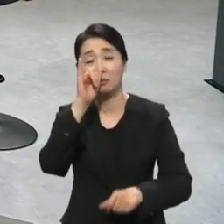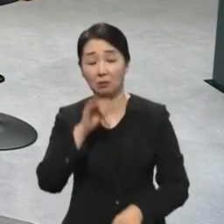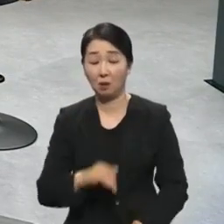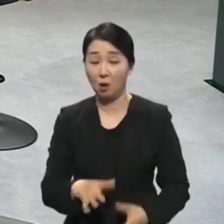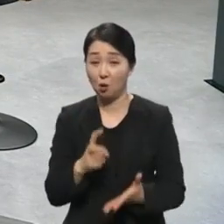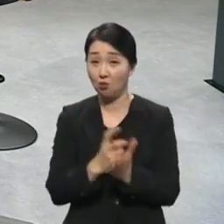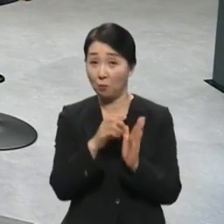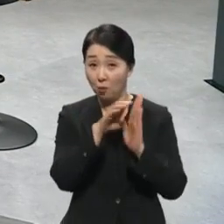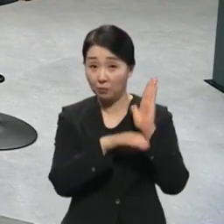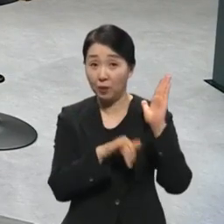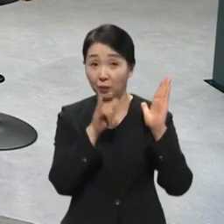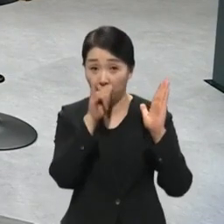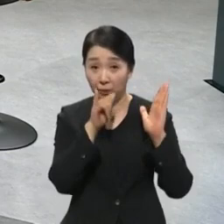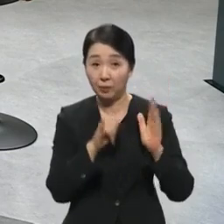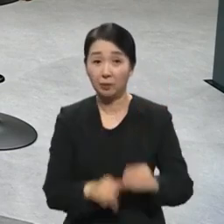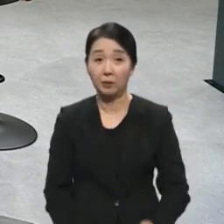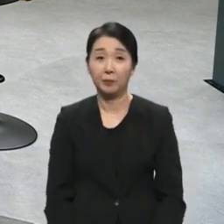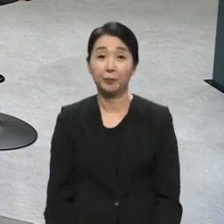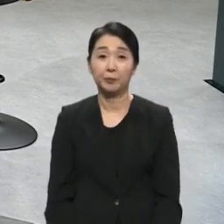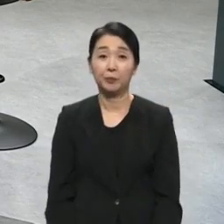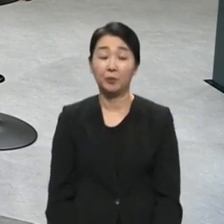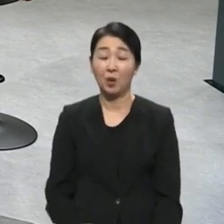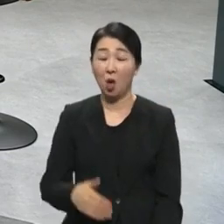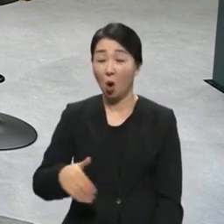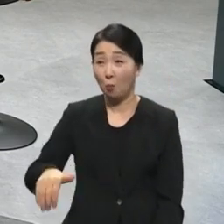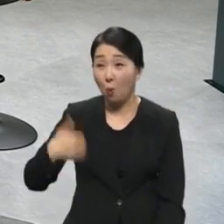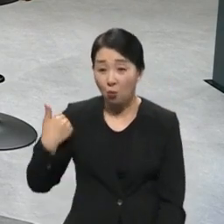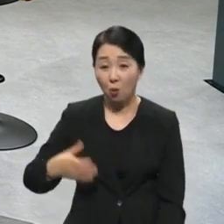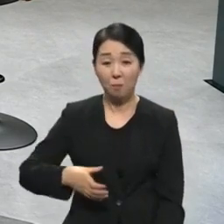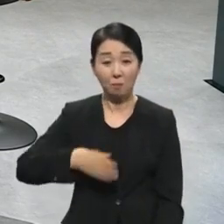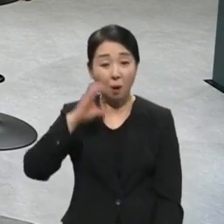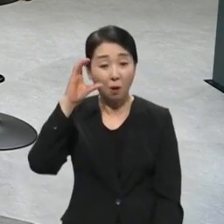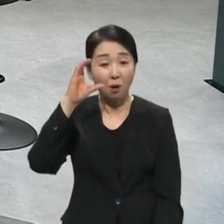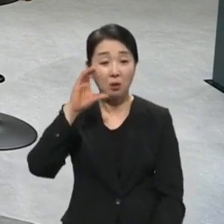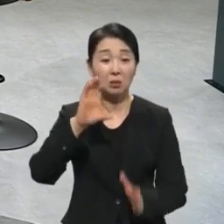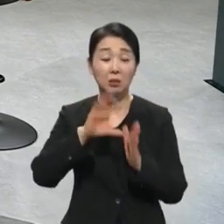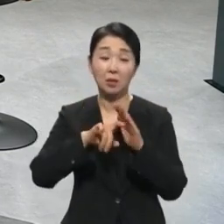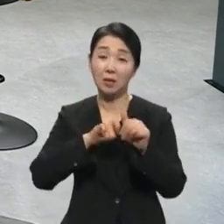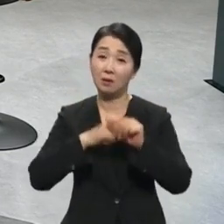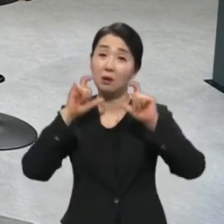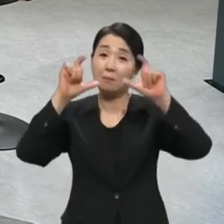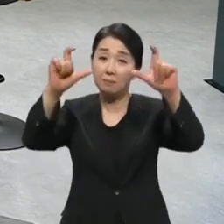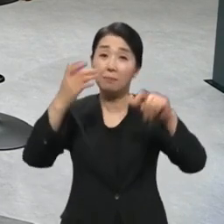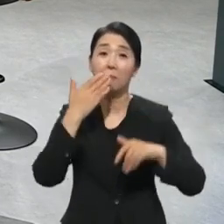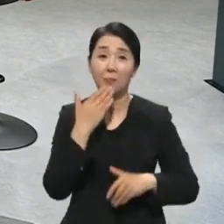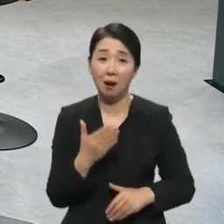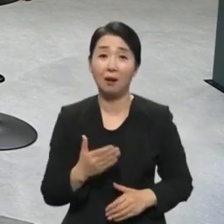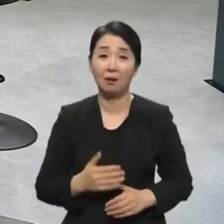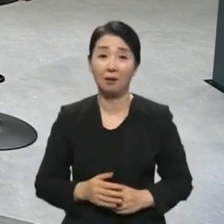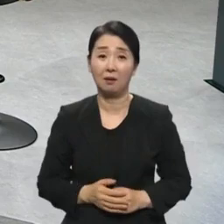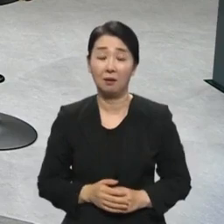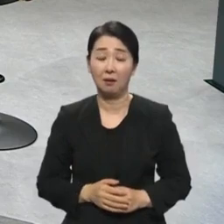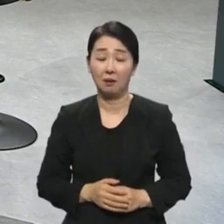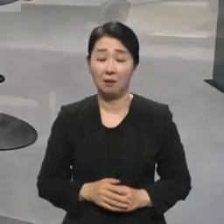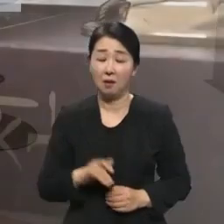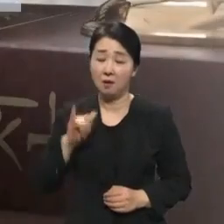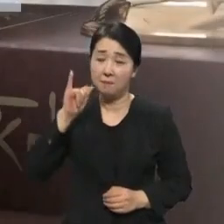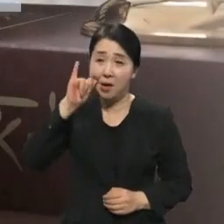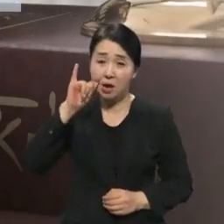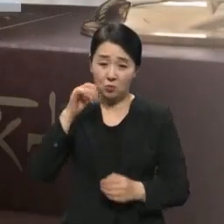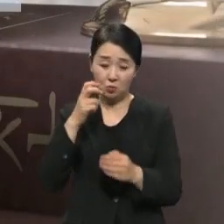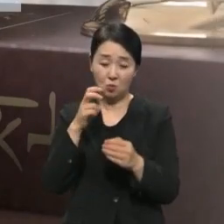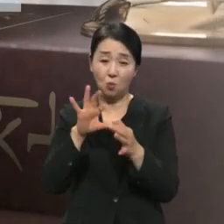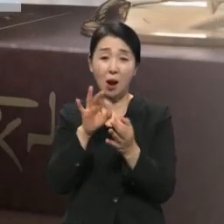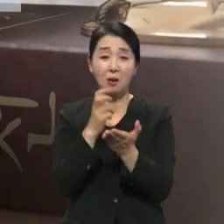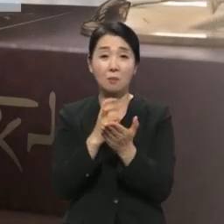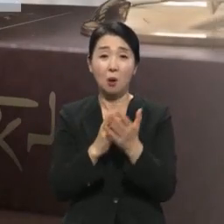법조항도 하나 준비를 했습니다 모르고 먹은 경우라도 처벌받을 수가 있다 이런 마약류 관리법